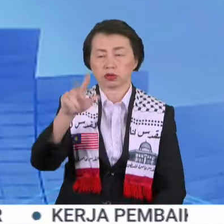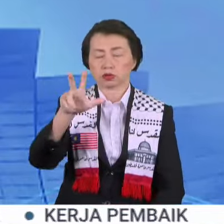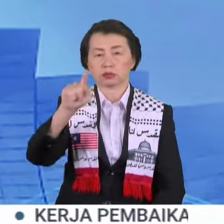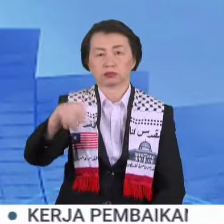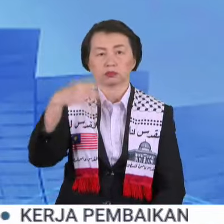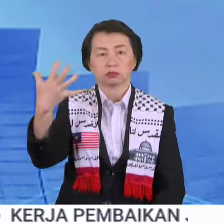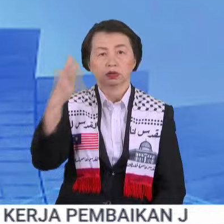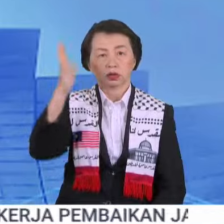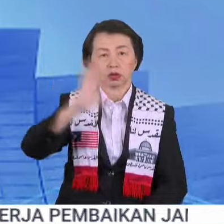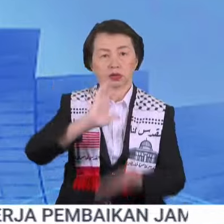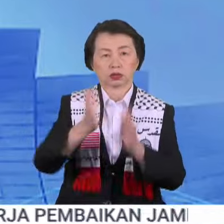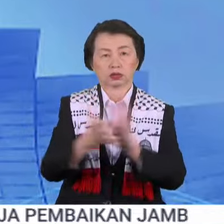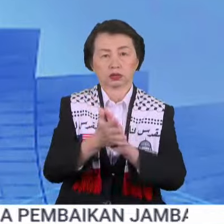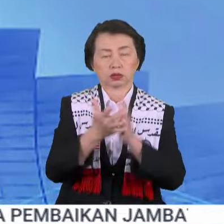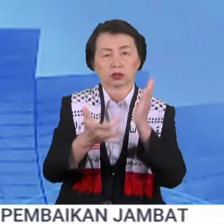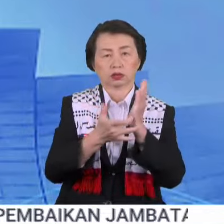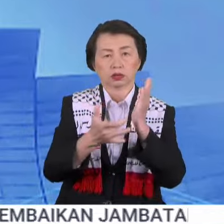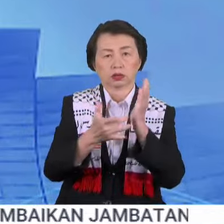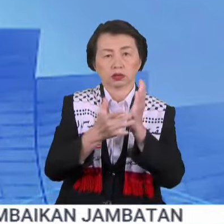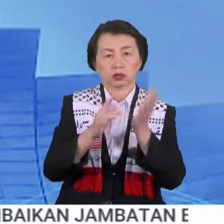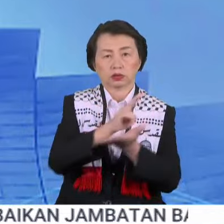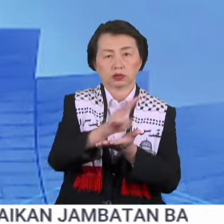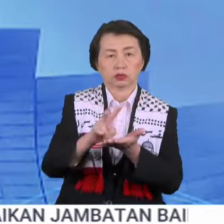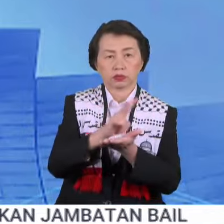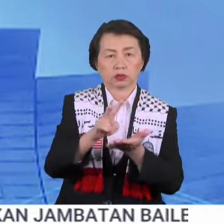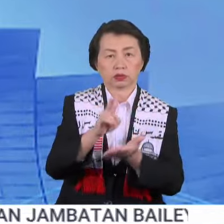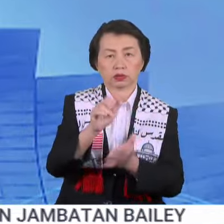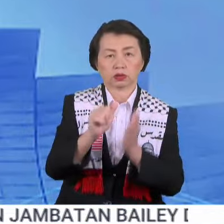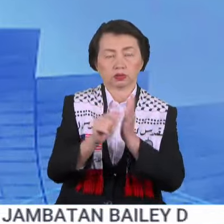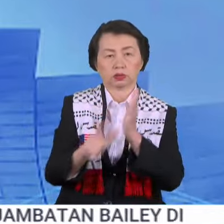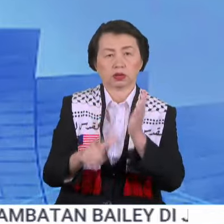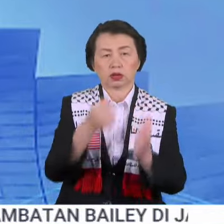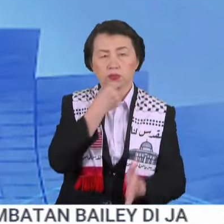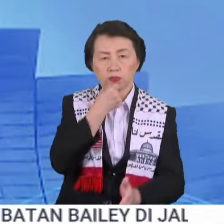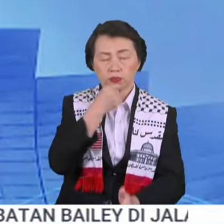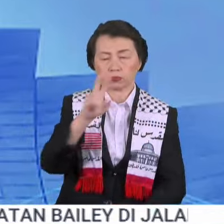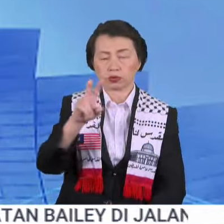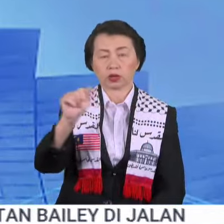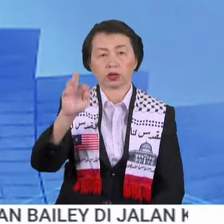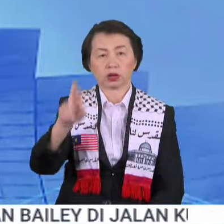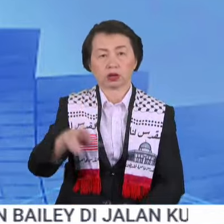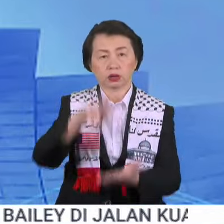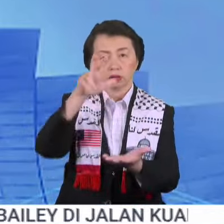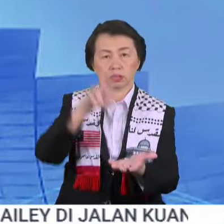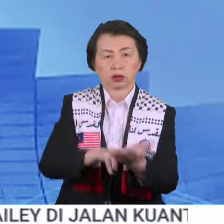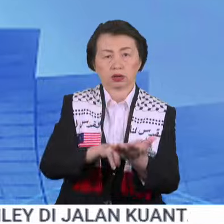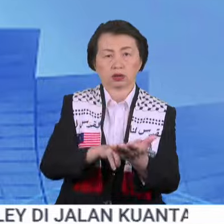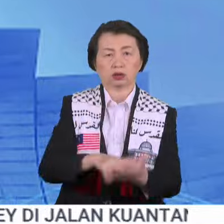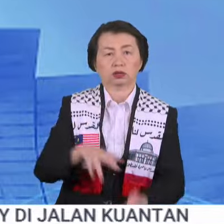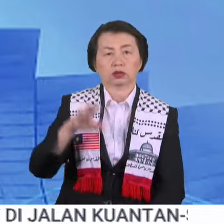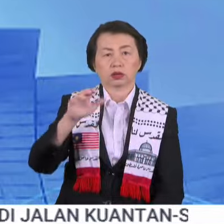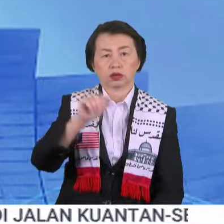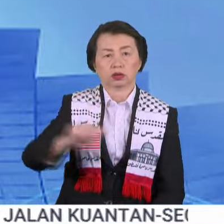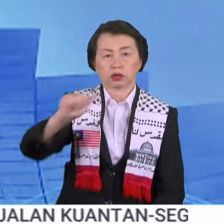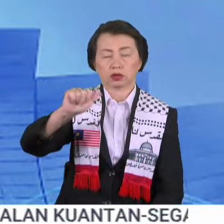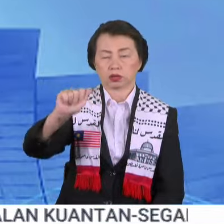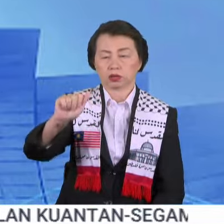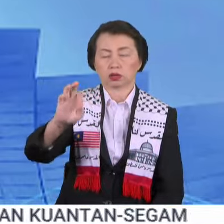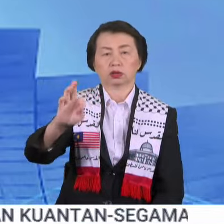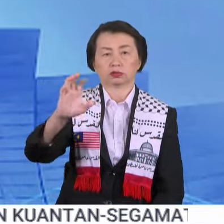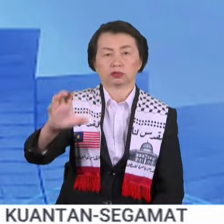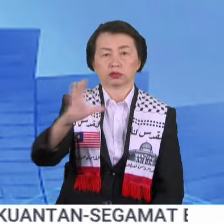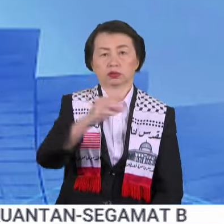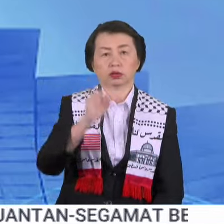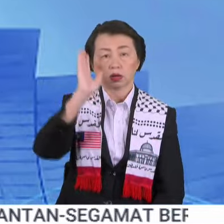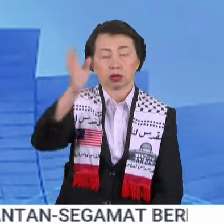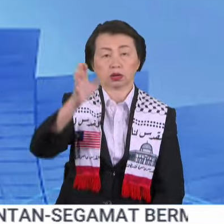bakal menggunakan teknologi Video Assistance Referee atau VAR. Perkara itu disahkan oleh Konfederasi Bola Sepak Asia AFC